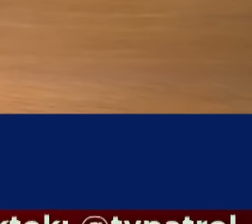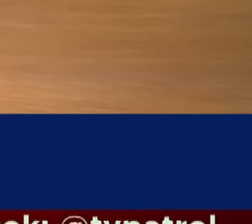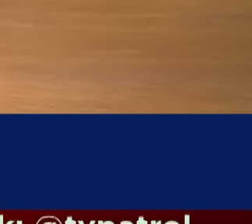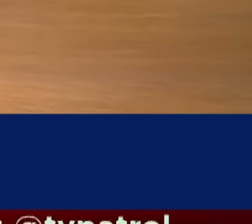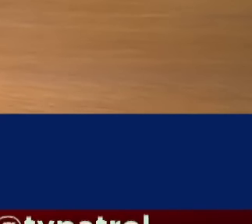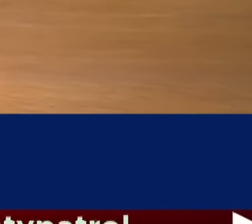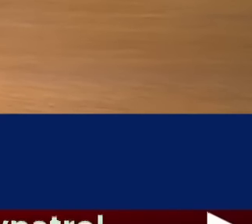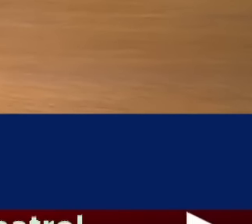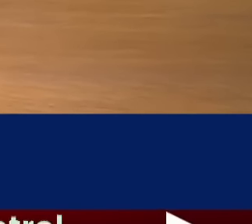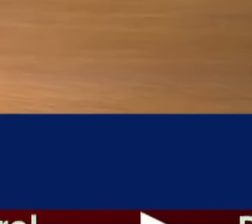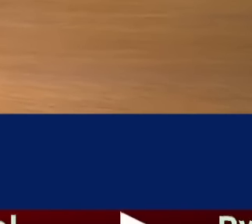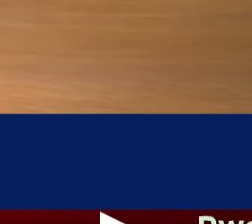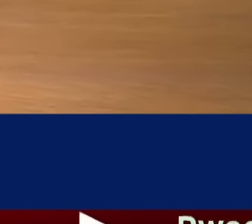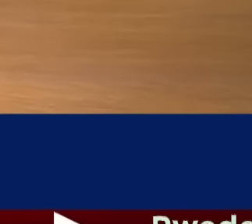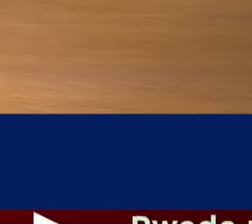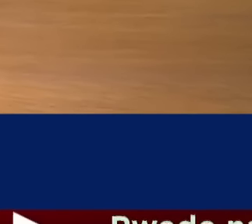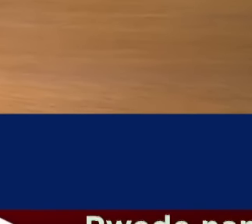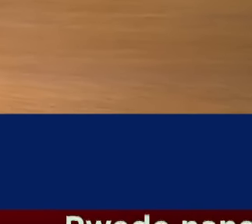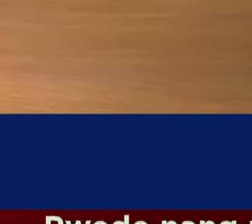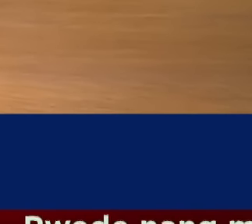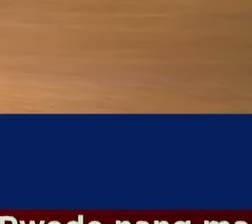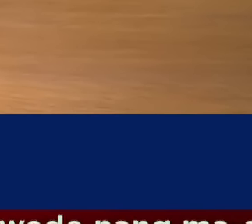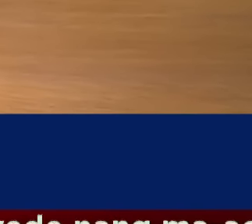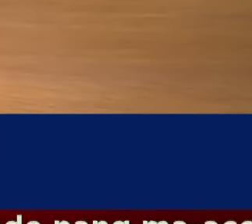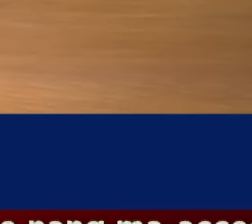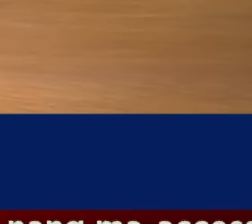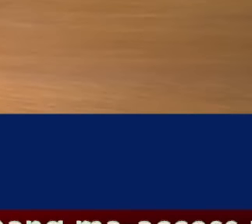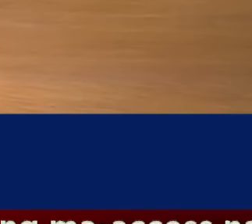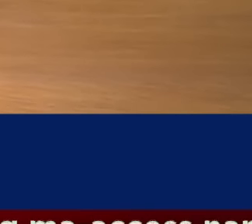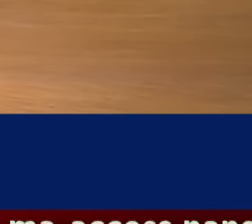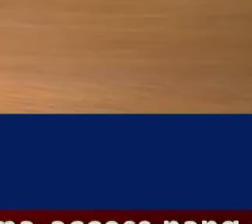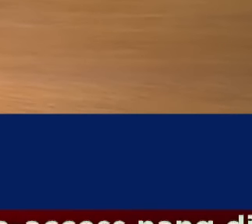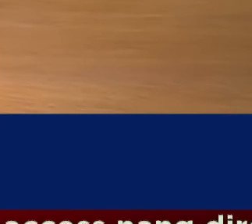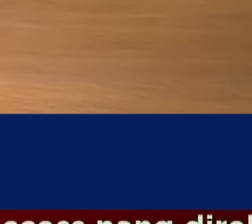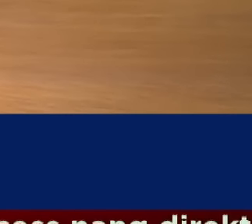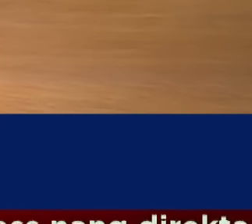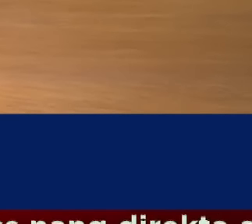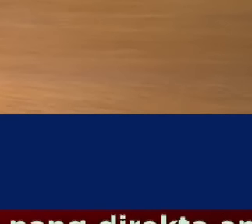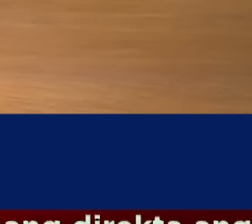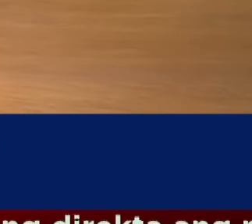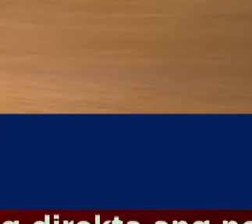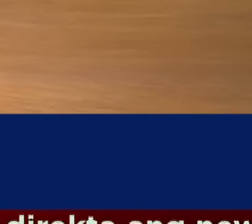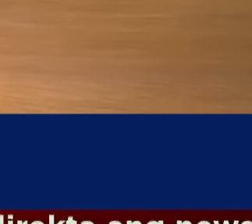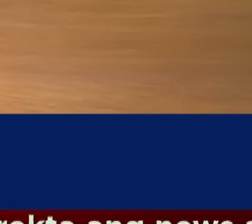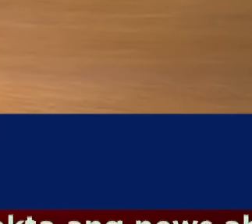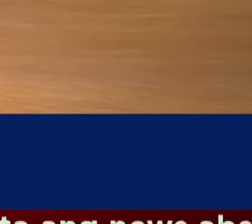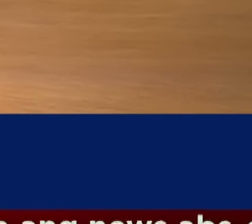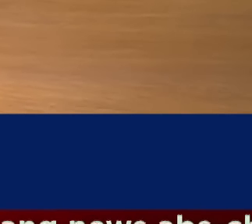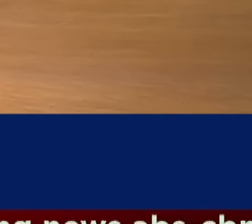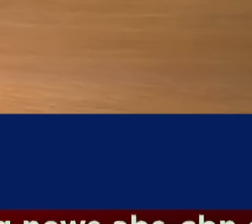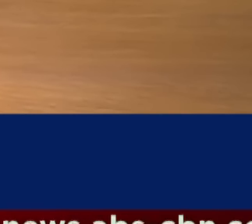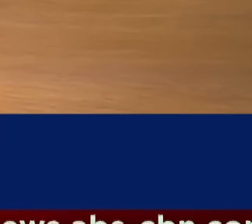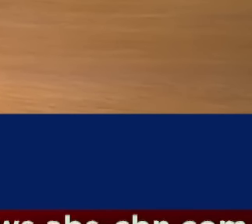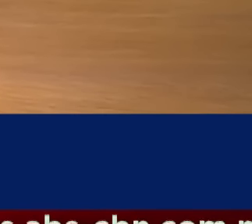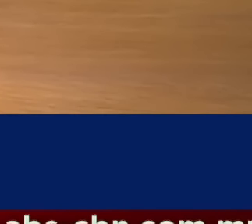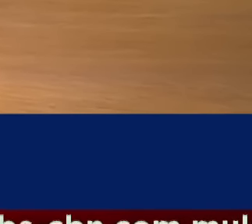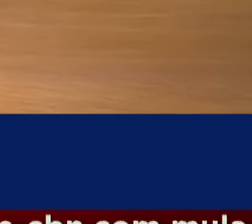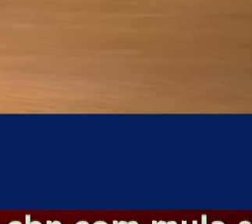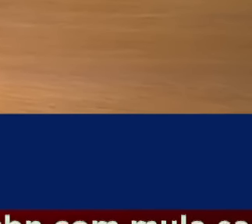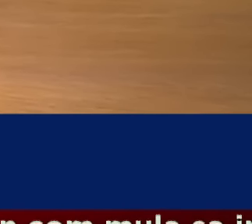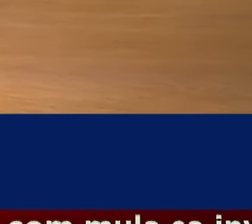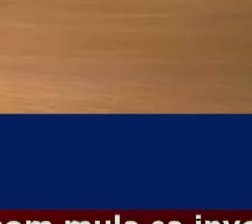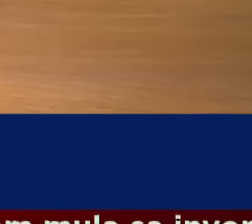We will continue to forge more of these international partnerships that will lead to a more balanced trade strategy and a healthier